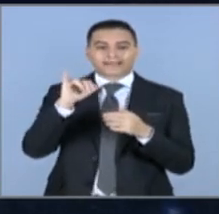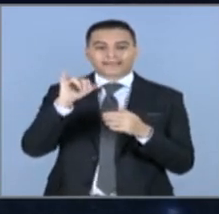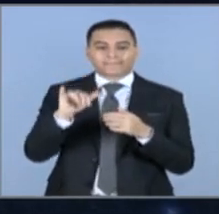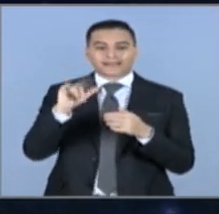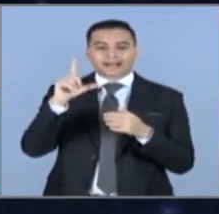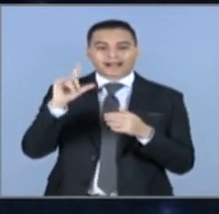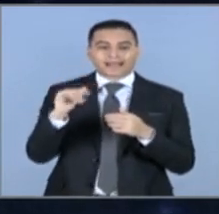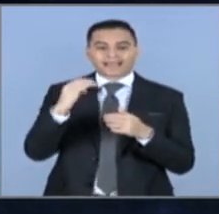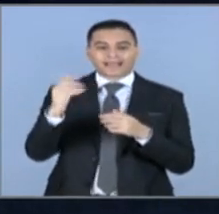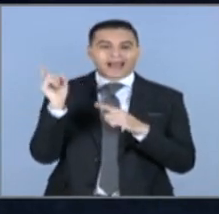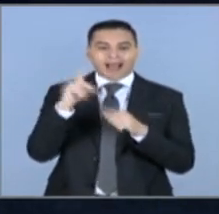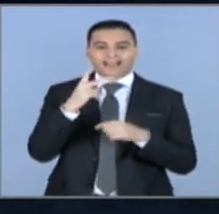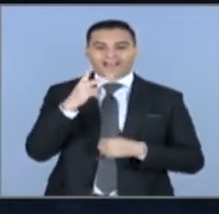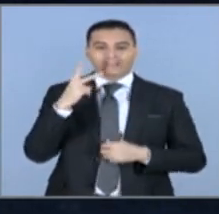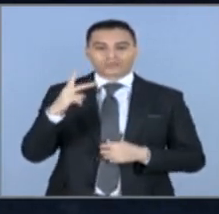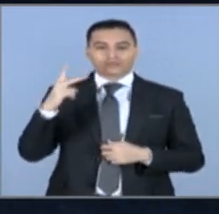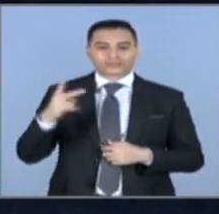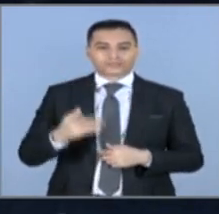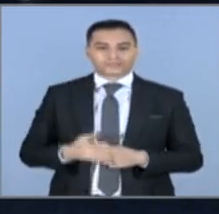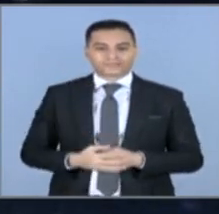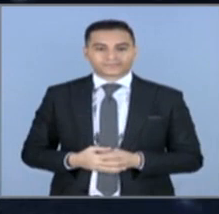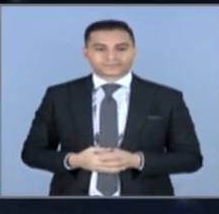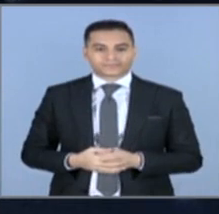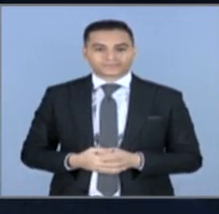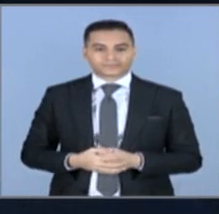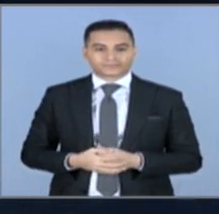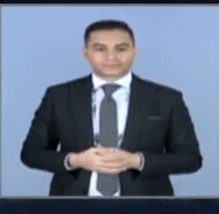البريمير ليج حتى عام 2022؟